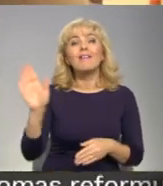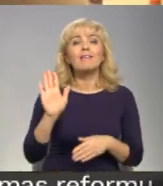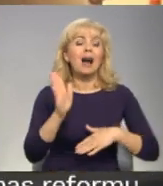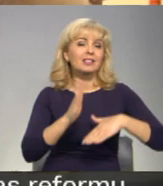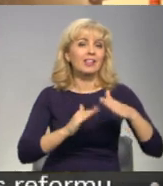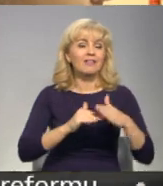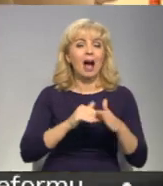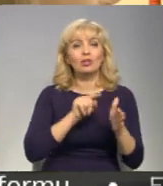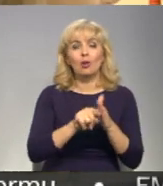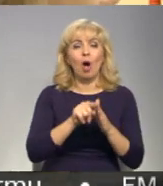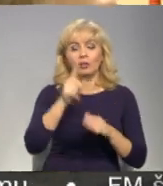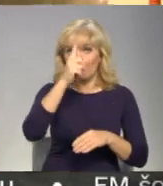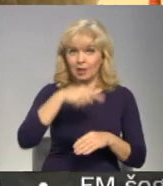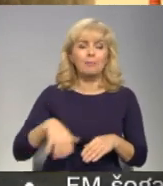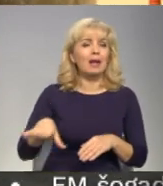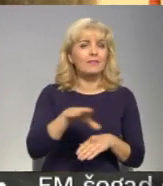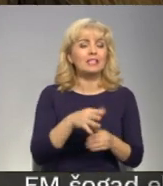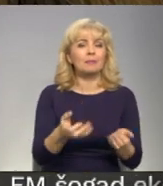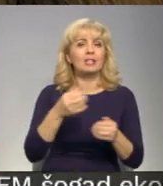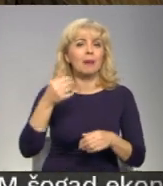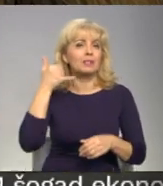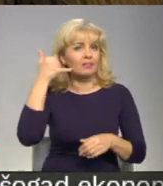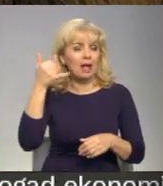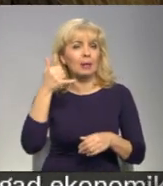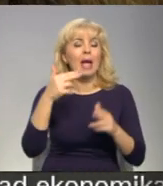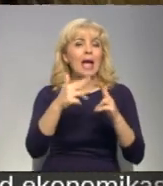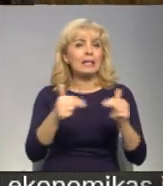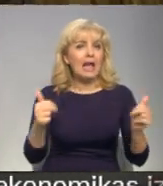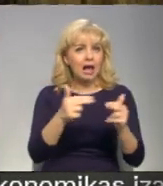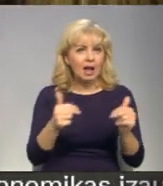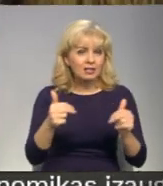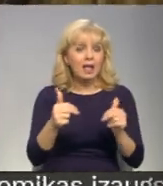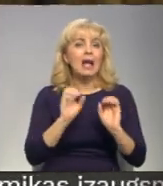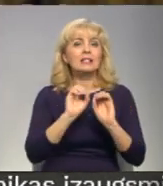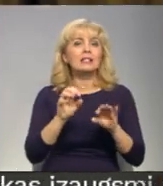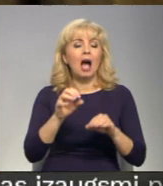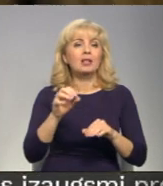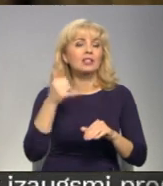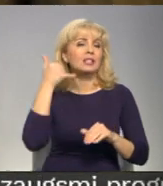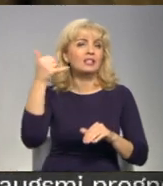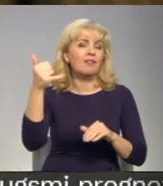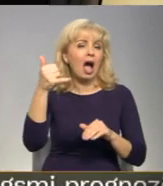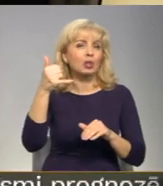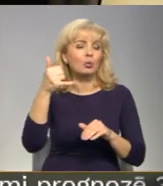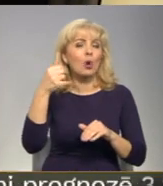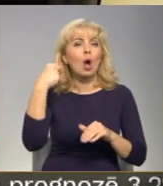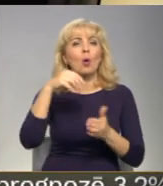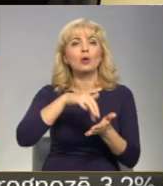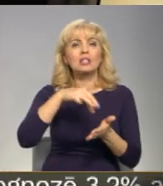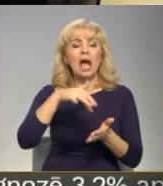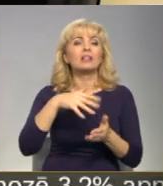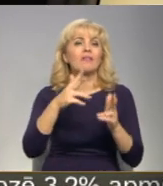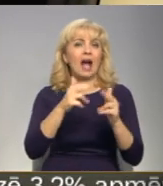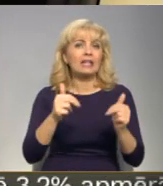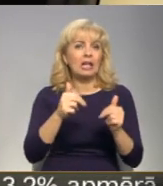kvalitātes kontrolas prasība paredz, ka visiem saņemtajiem zvaniem jābūt ierakstītiem. Kā stāstīja kontaktcentra vadītāji, šie ieraksti ir vajadzīgi ne tikai klientiem,